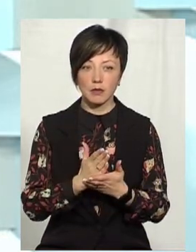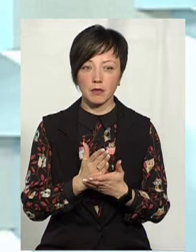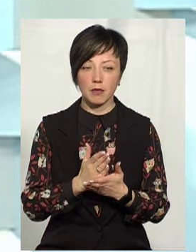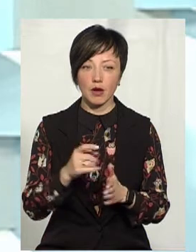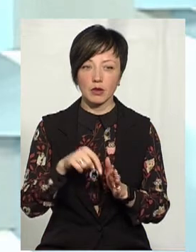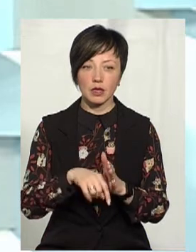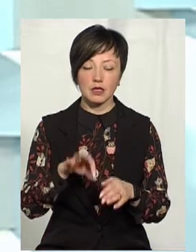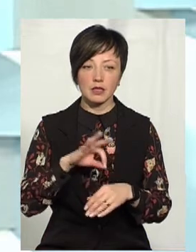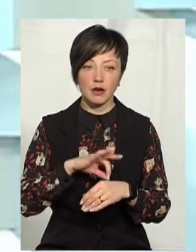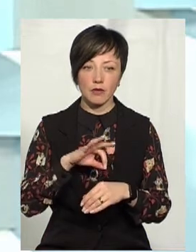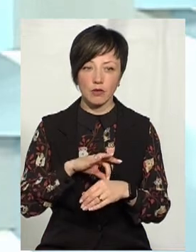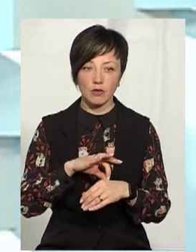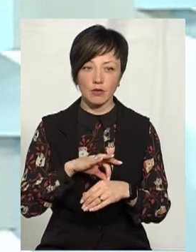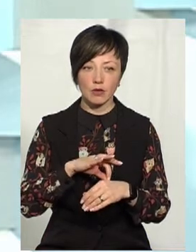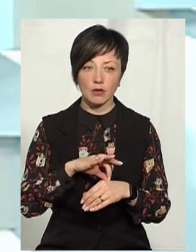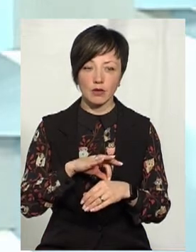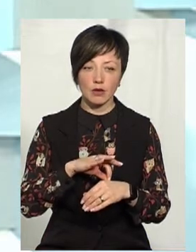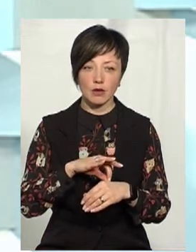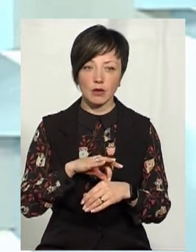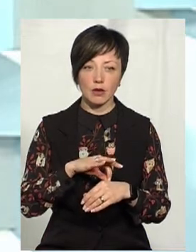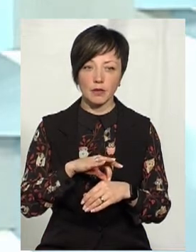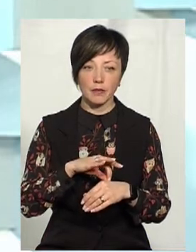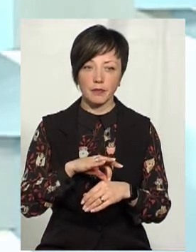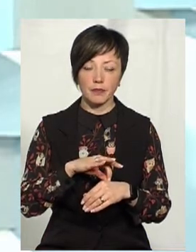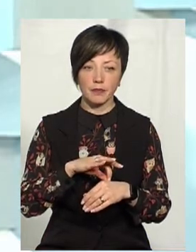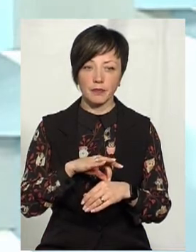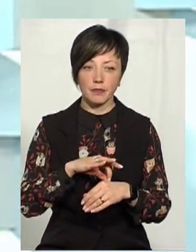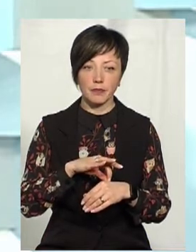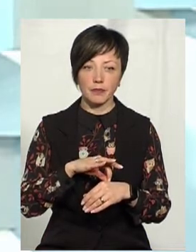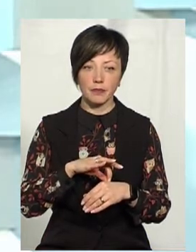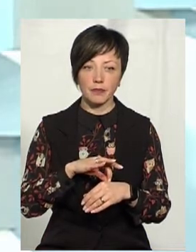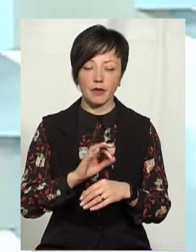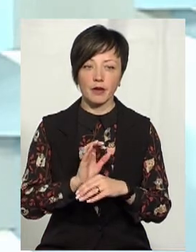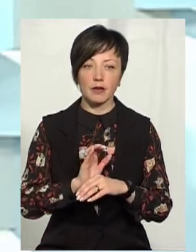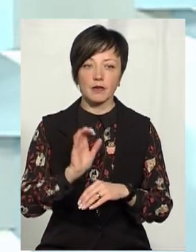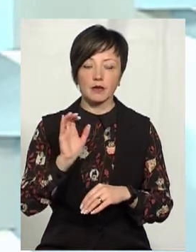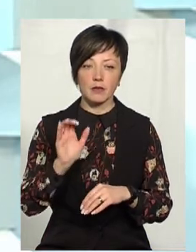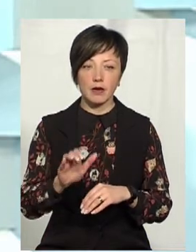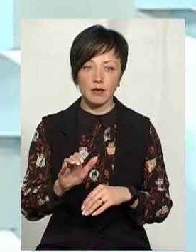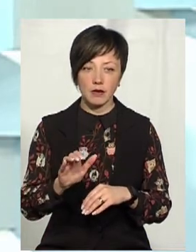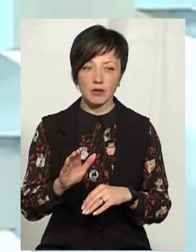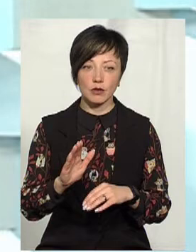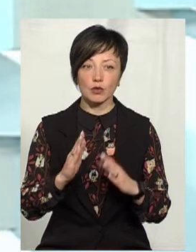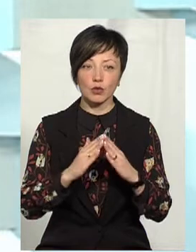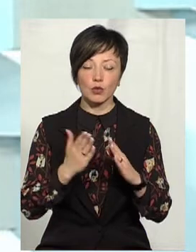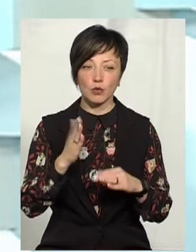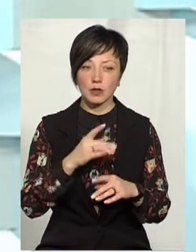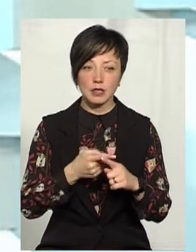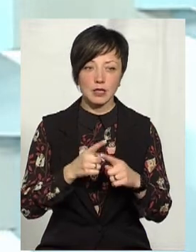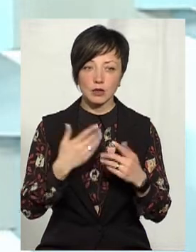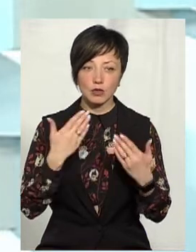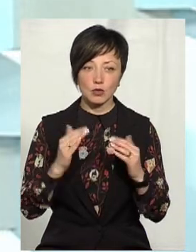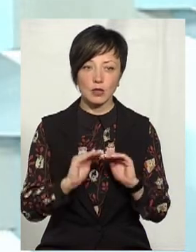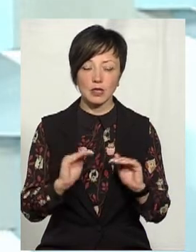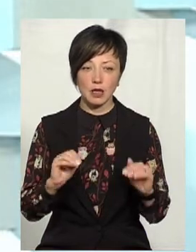на захворювання, так, РВІ, наприклад, то відправляти цих людей для самоізоляції додому. І це не стосується безпосередньо,